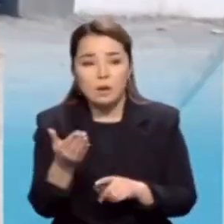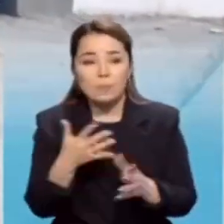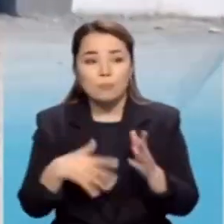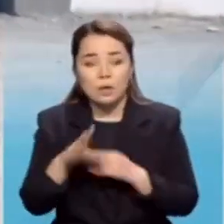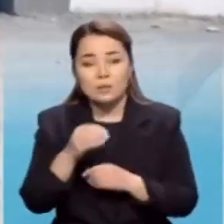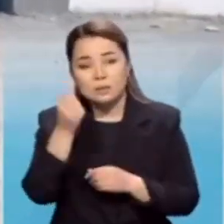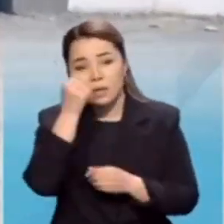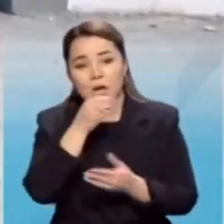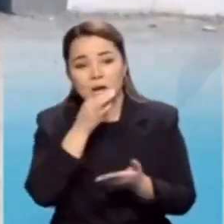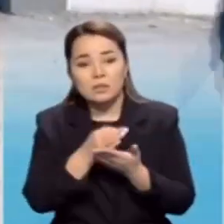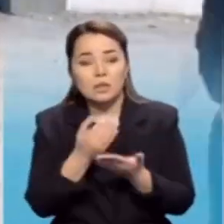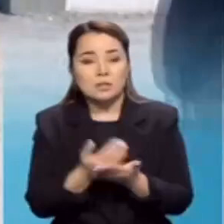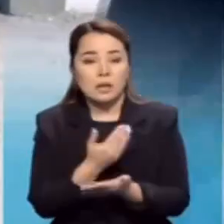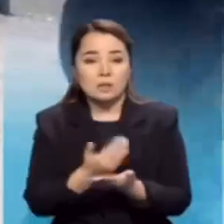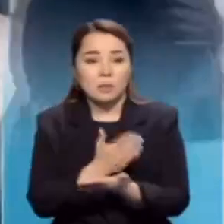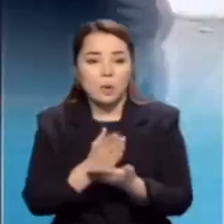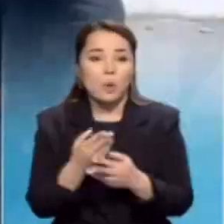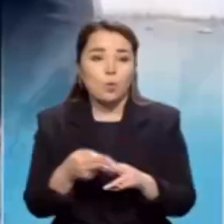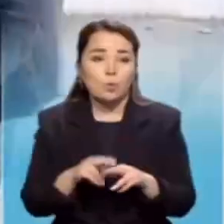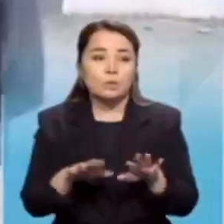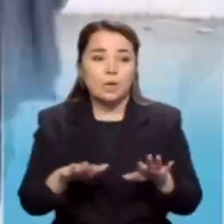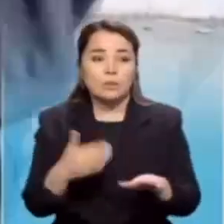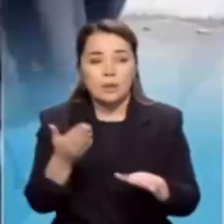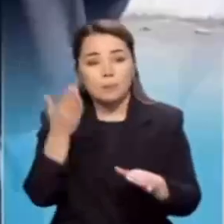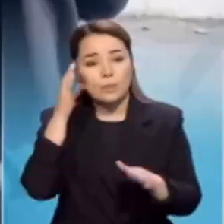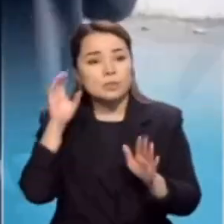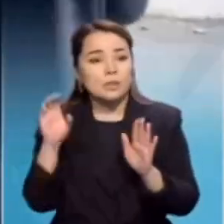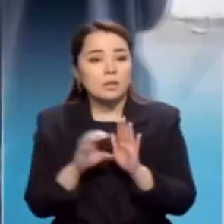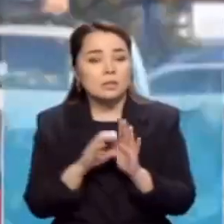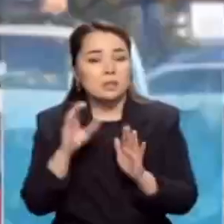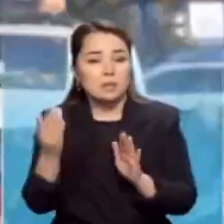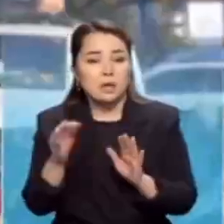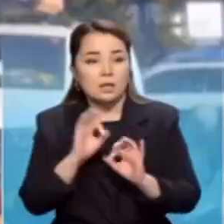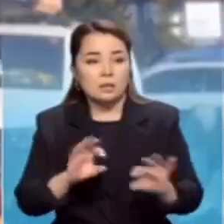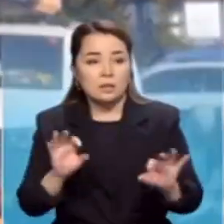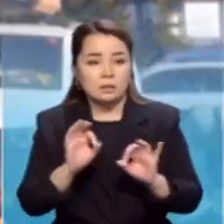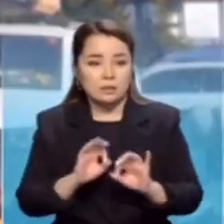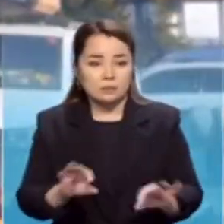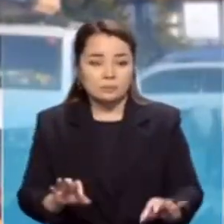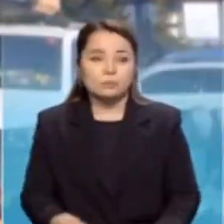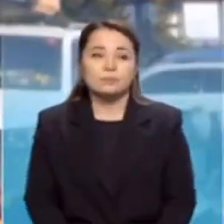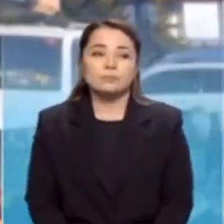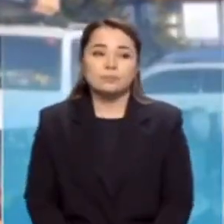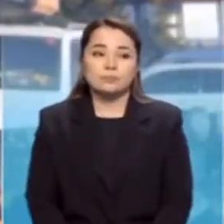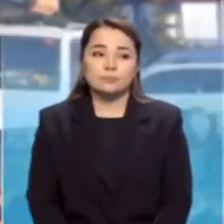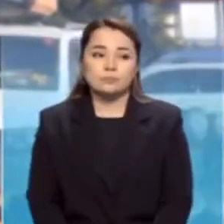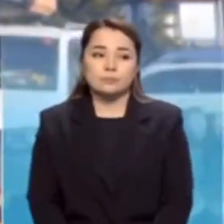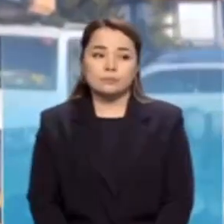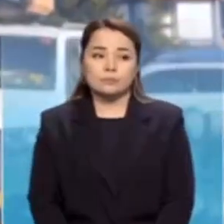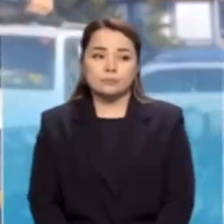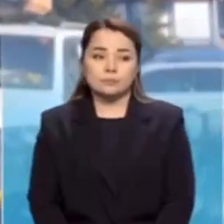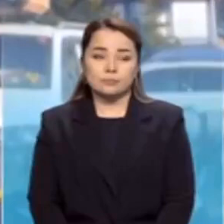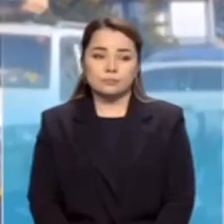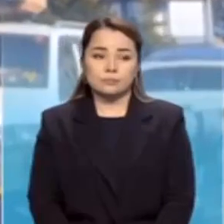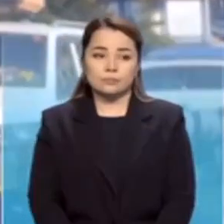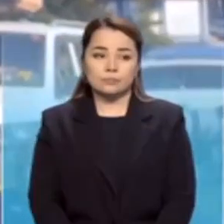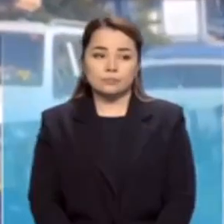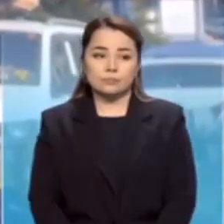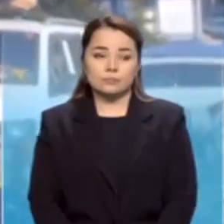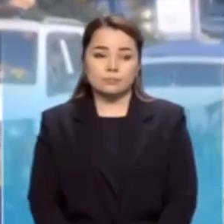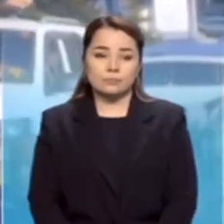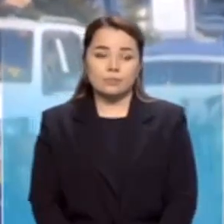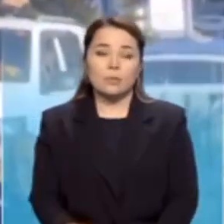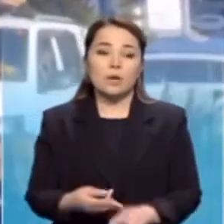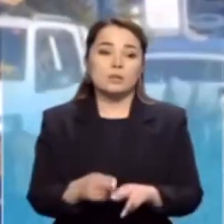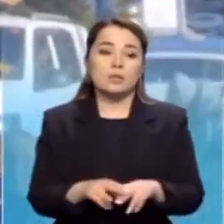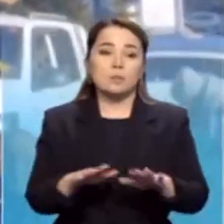да алгыстарын билдирип жатыр. Азыр солордун пикирине кезек берейик. Боен казалтында да кардештерим, ияндерим.